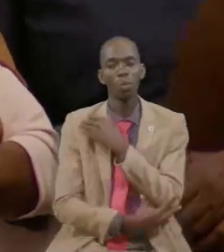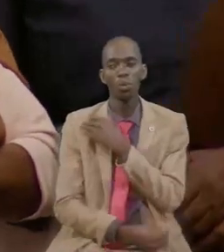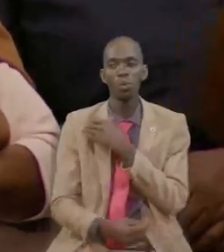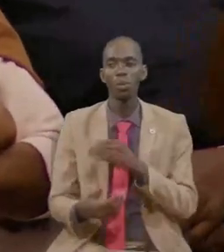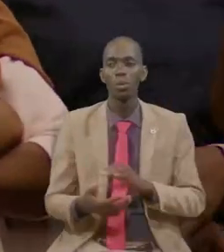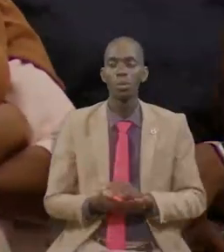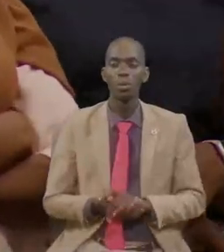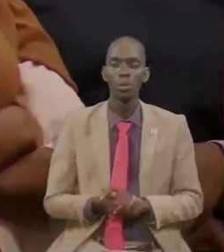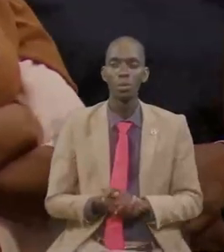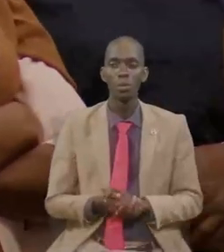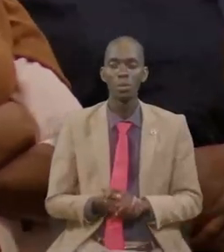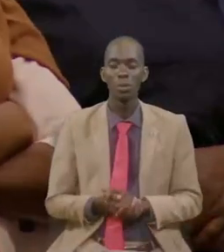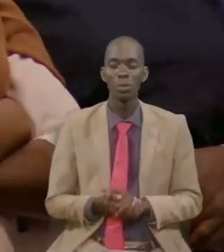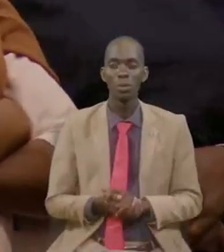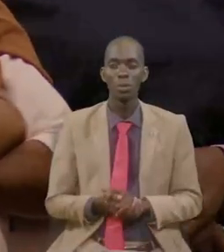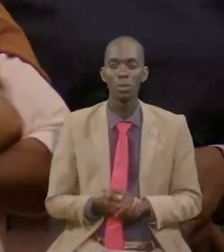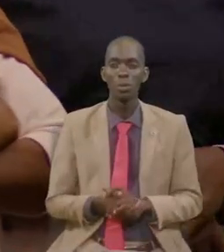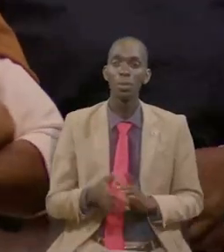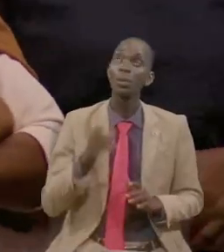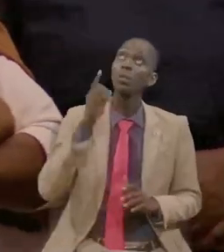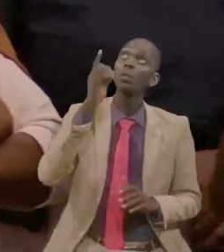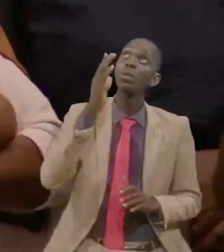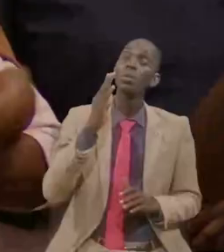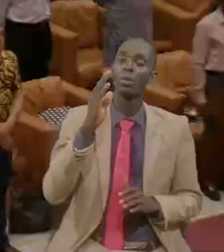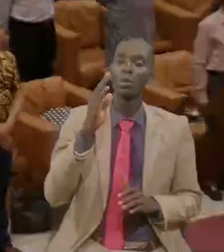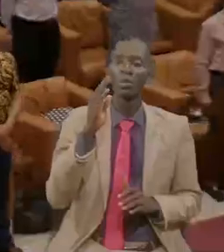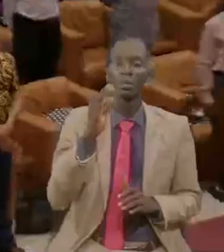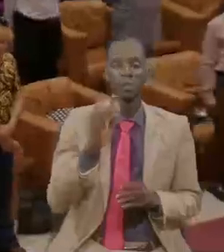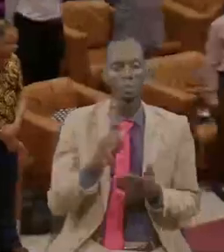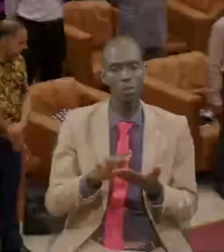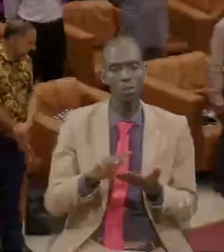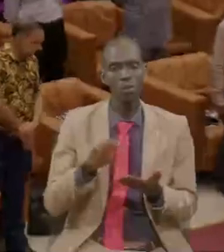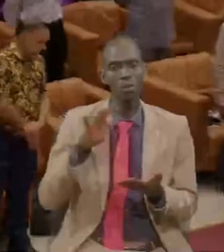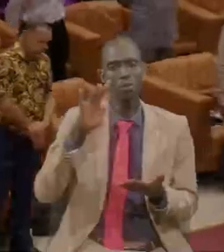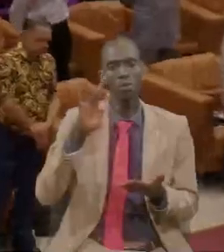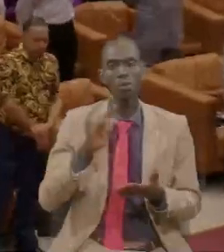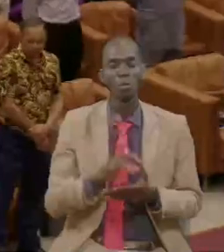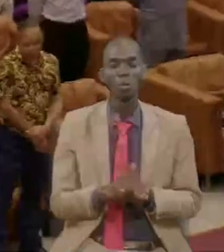Devant les rois, devant le pauvre, la gloire de Dieu.